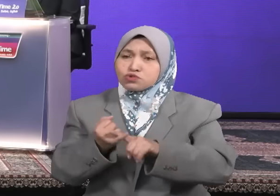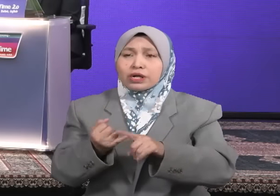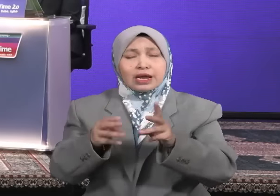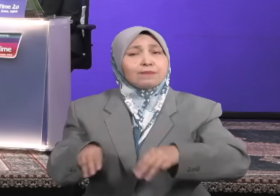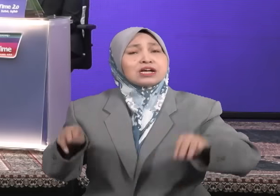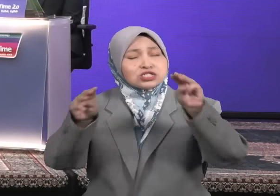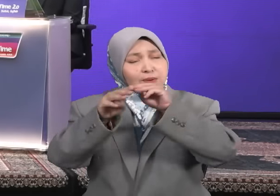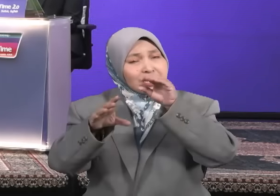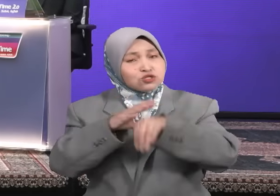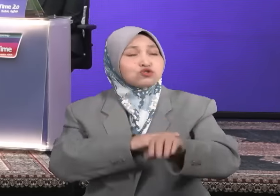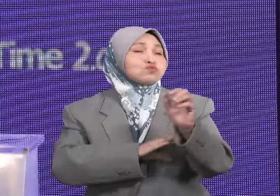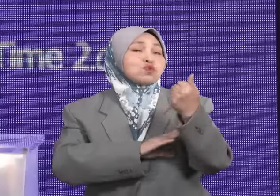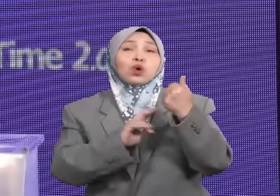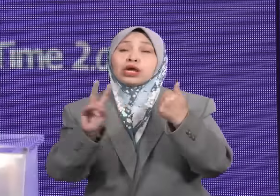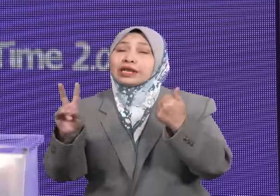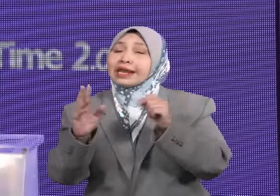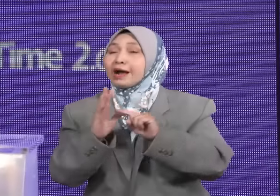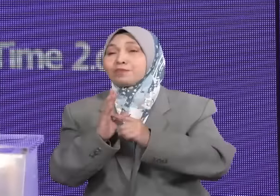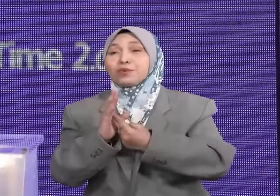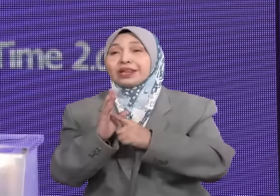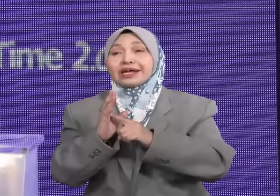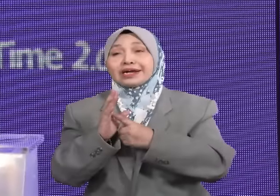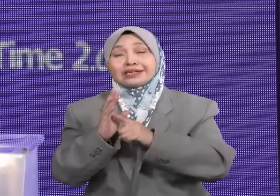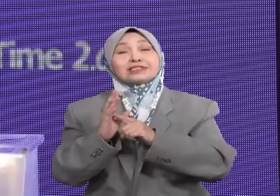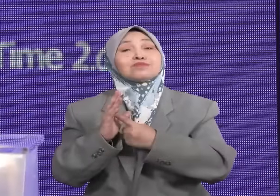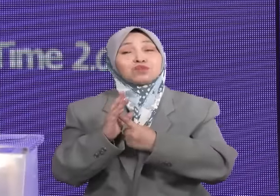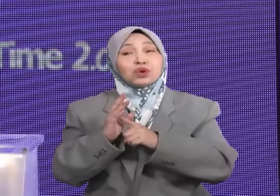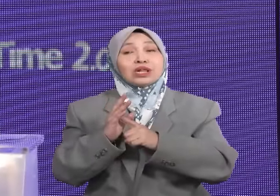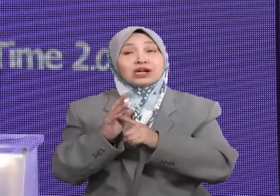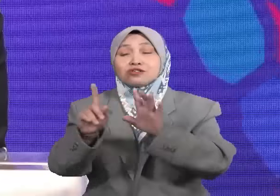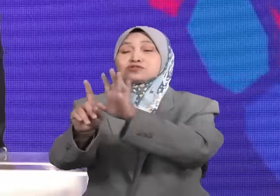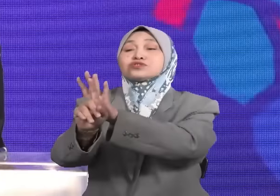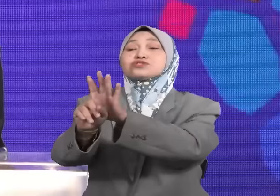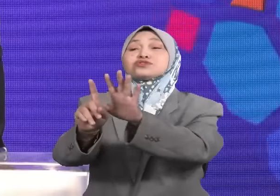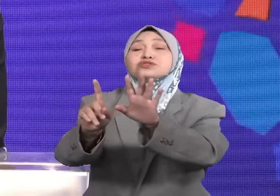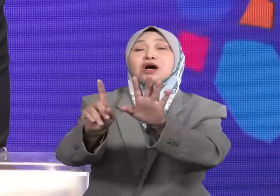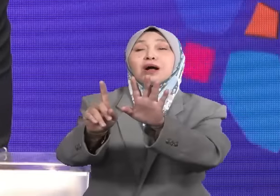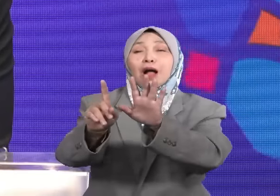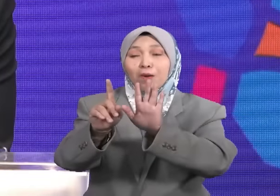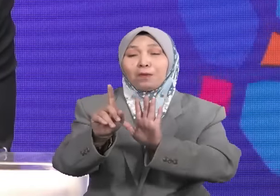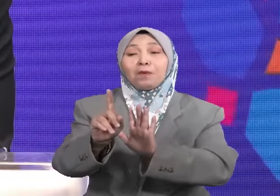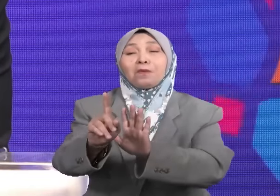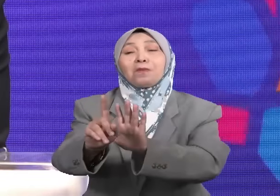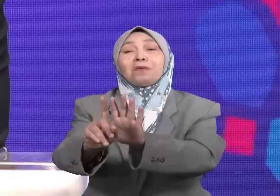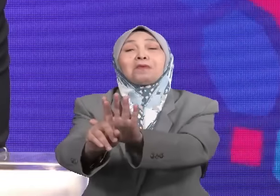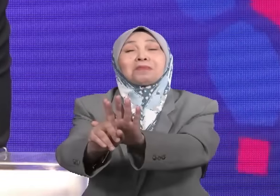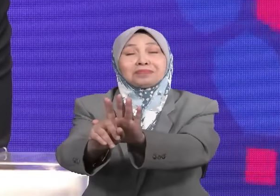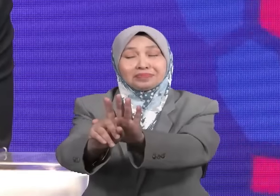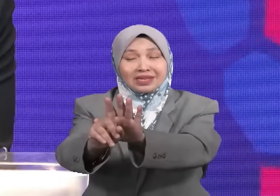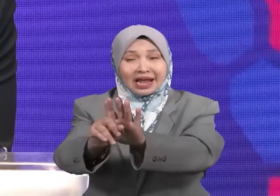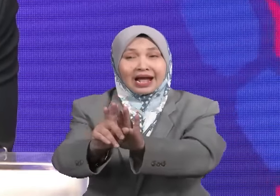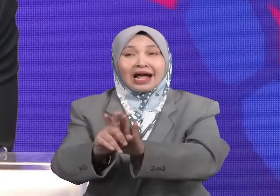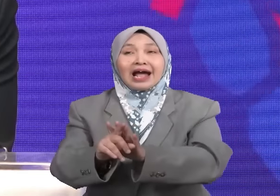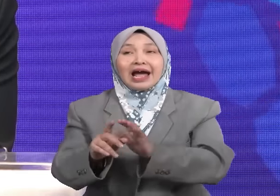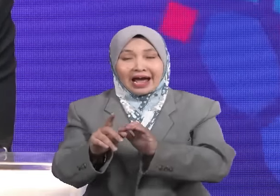masuk 10 kedua ni dia dah mula kalau saf tu mundur ke belakang, ke depan. Ke depan tu merapatkan